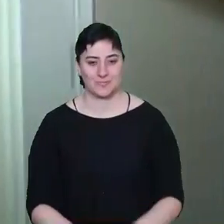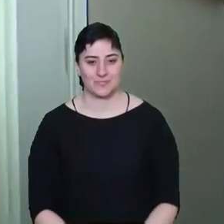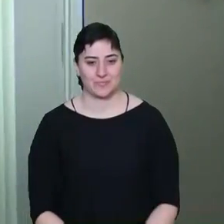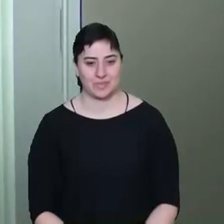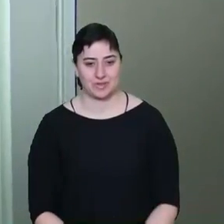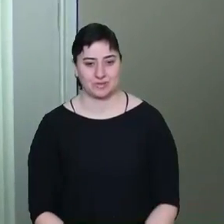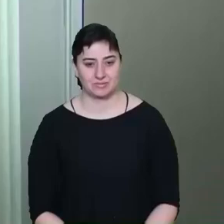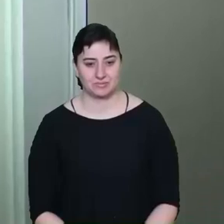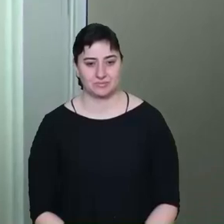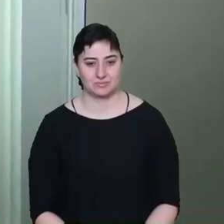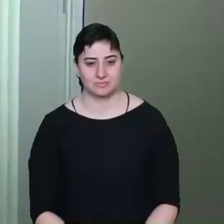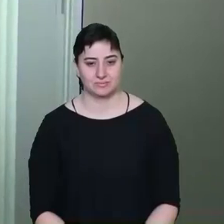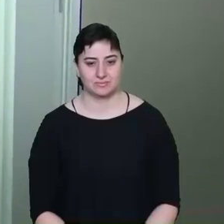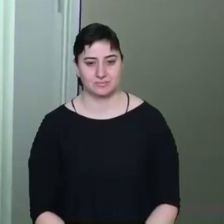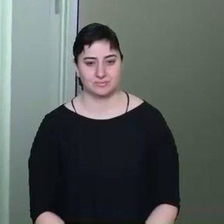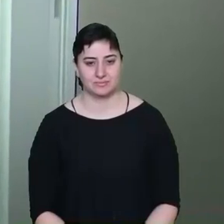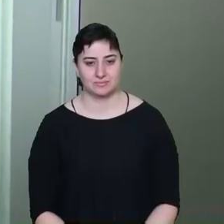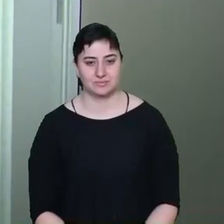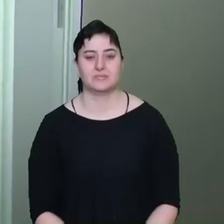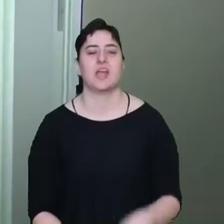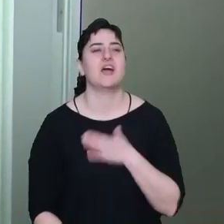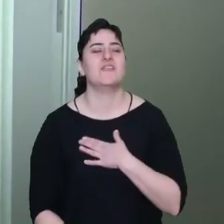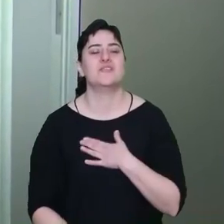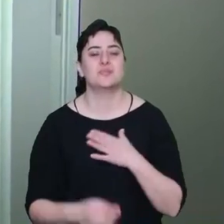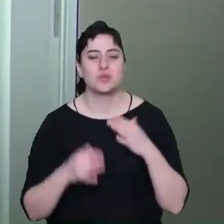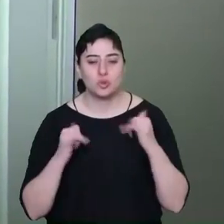Trabzonspor formasının altına giydiği Fener formasını öptü.